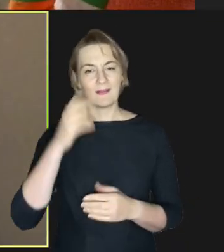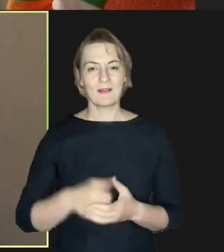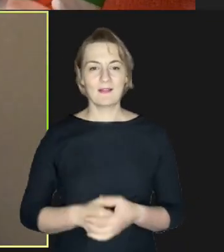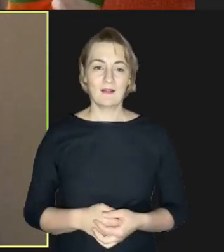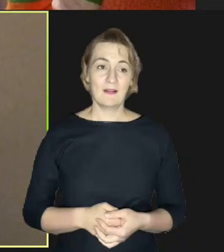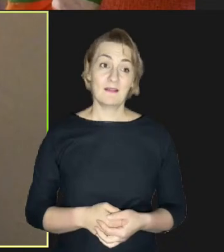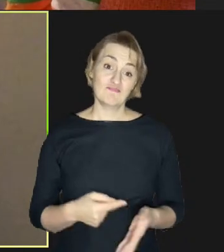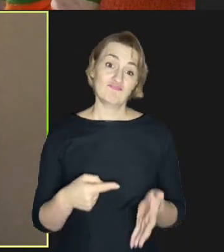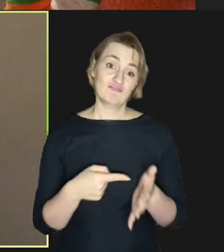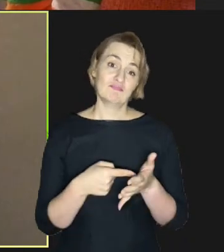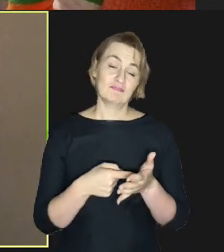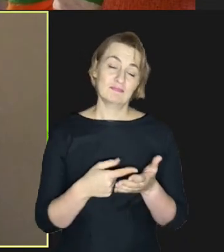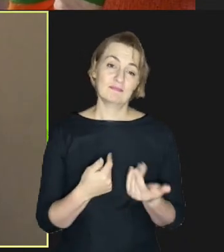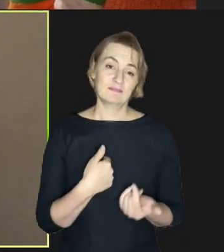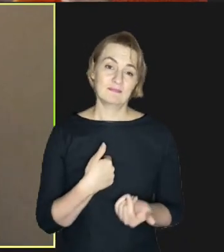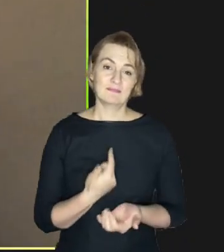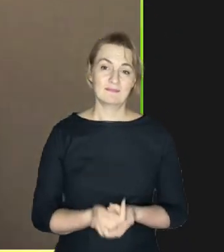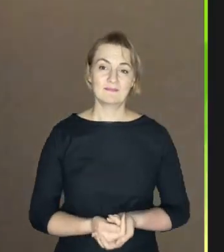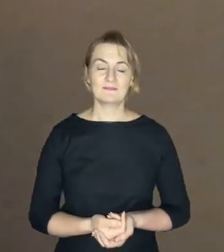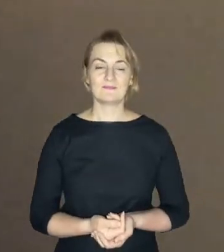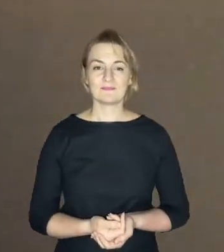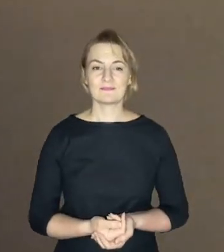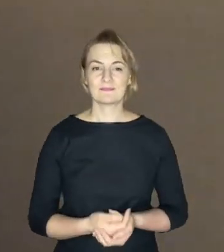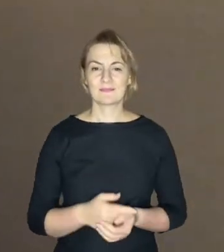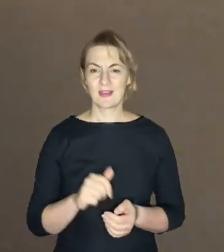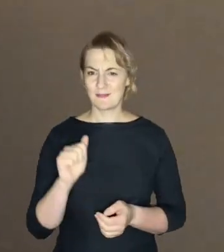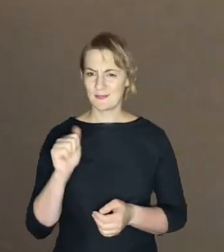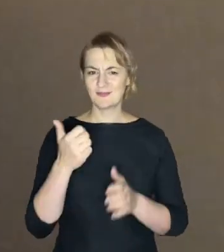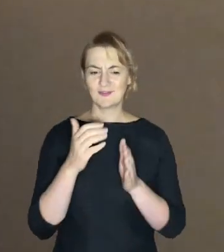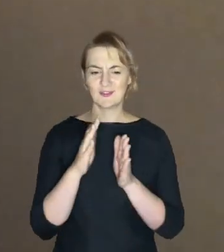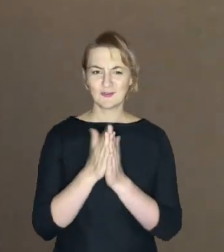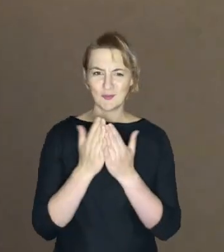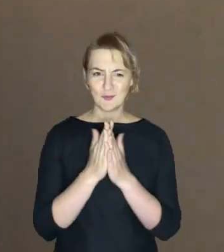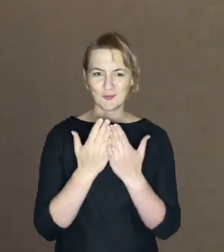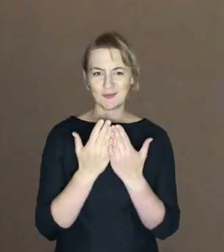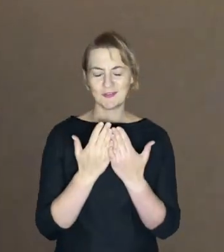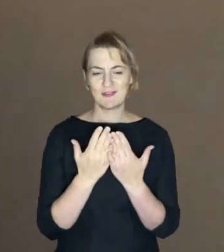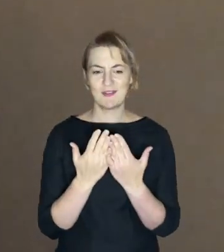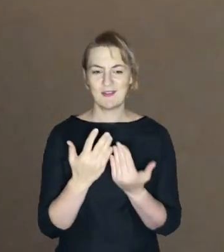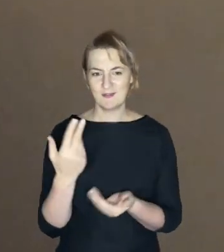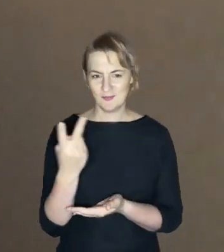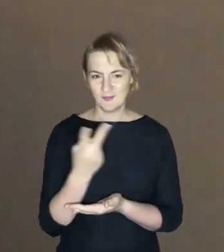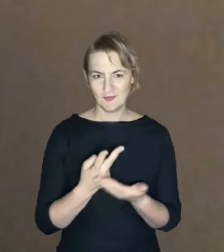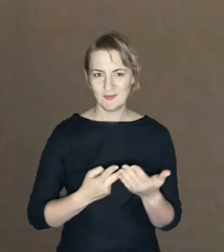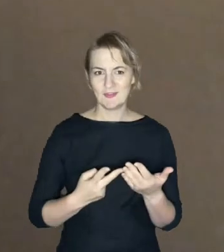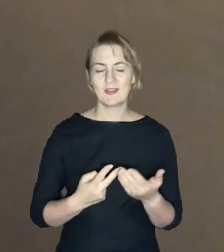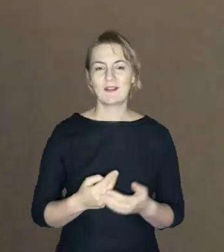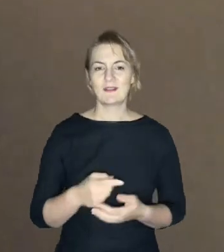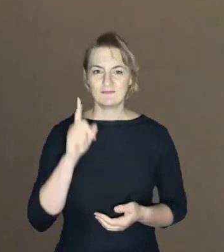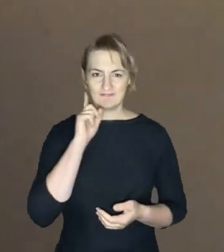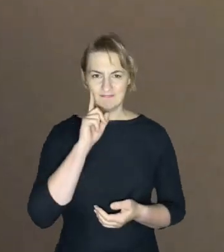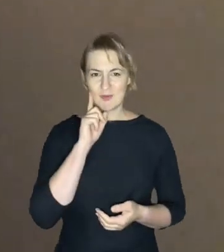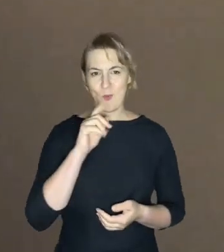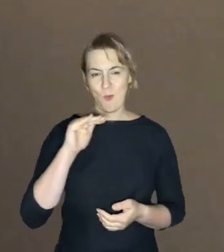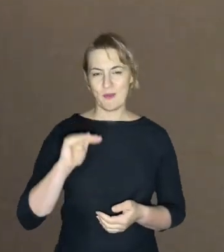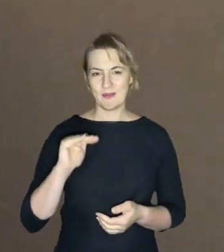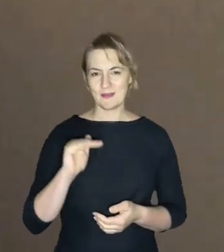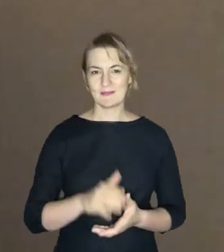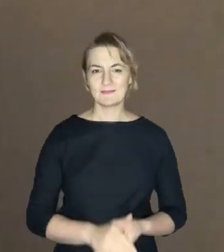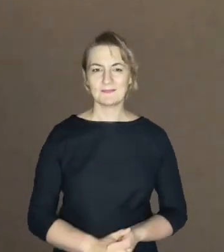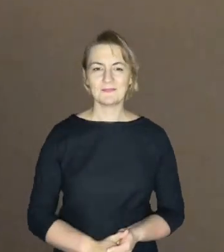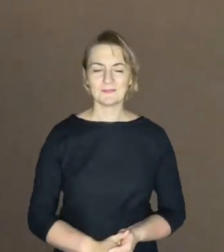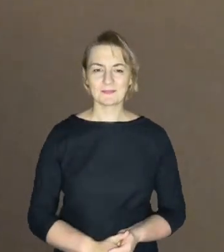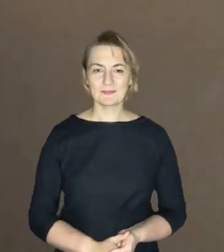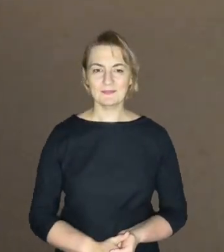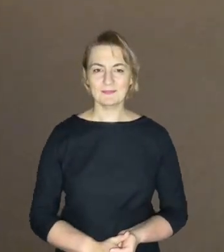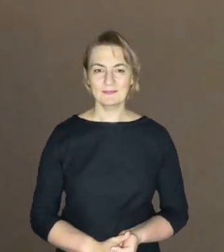No właśnie. To była jedna z moich pierwszych lektur chyba, takich już chłopięcych,